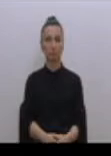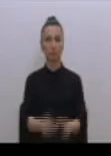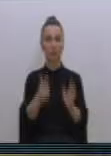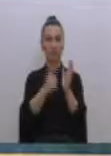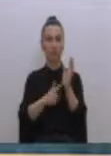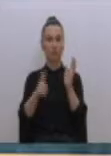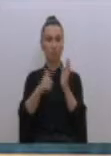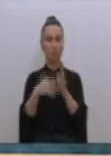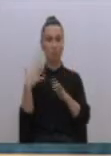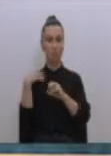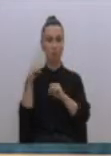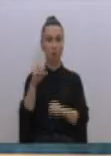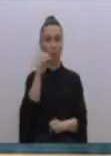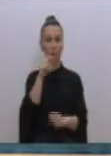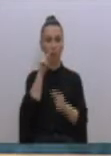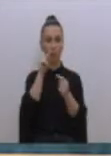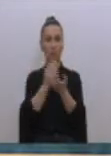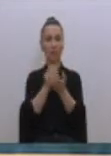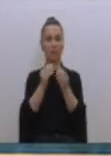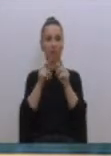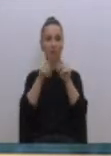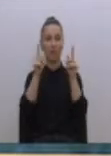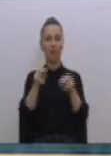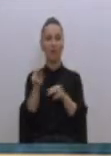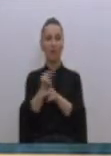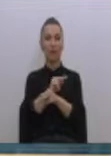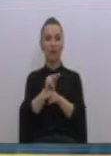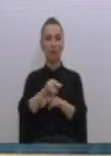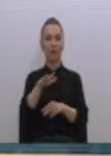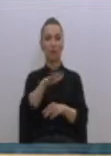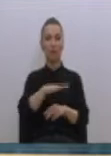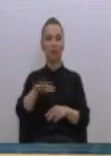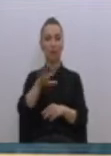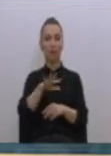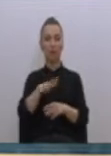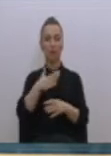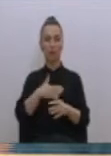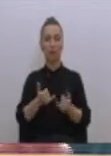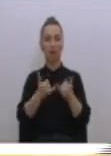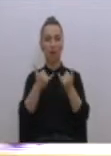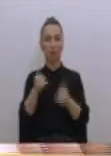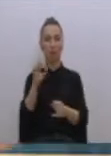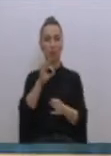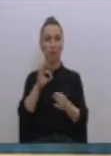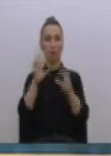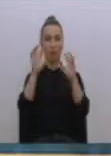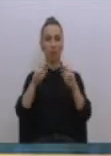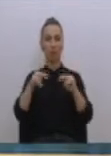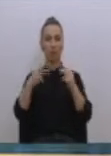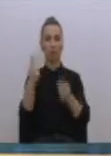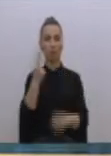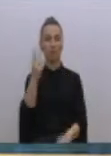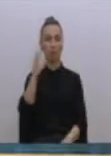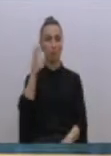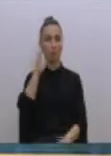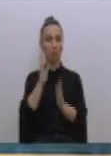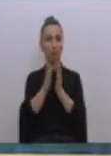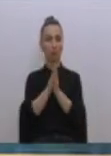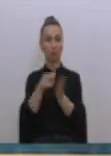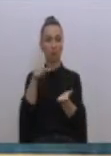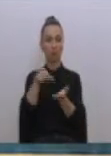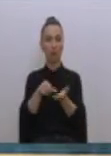Samozat Schlamet i-am ochrenul ulici na Audegi, proiectul Privilei Mosmet Mirabuli, care este colectivul dacă copilul este să-l canonul stilul Privilei Mosmet, tot ce a tot cancescus regimul.